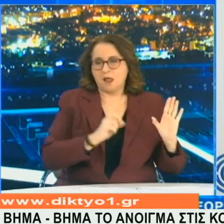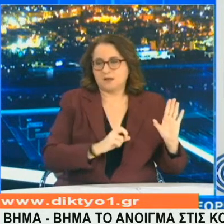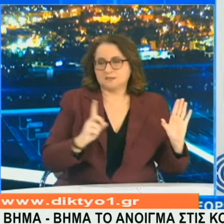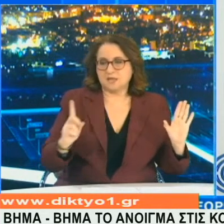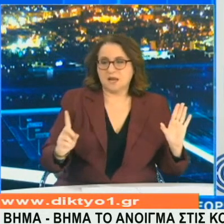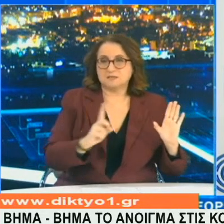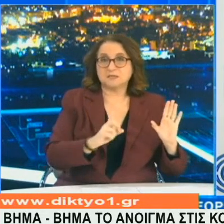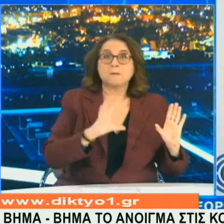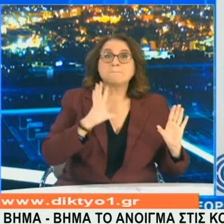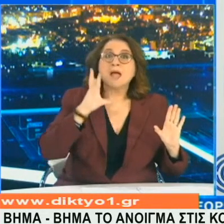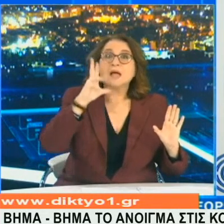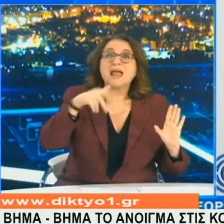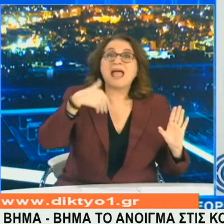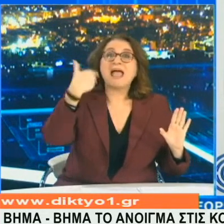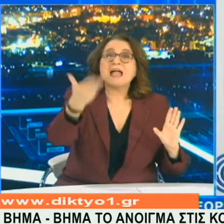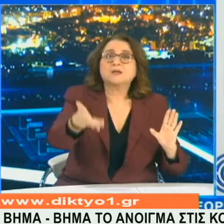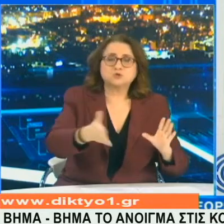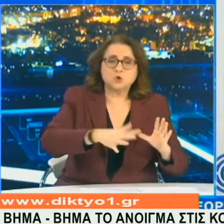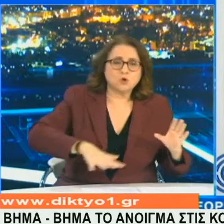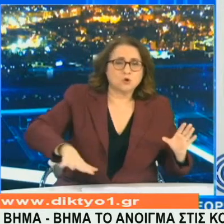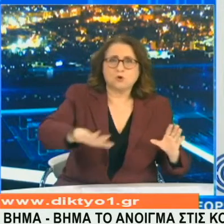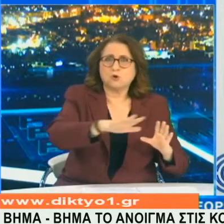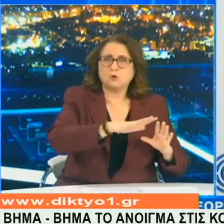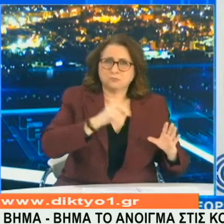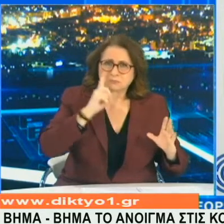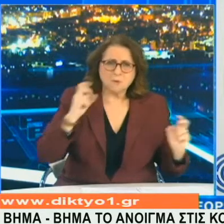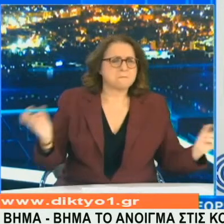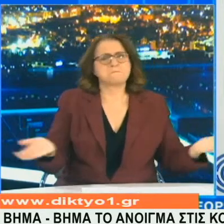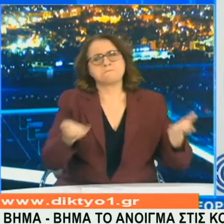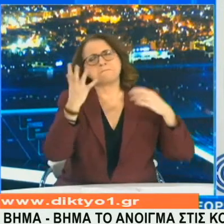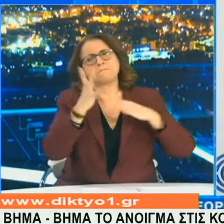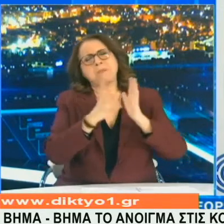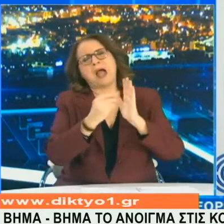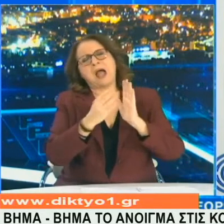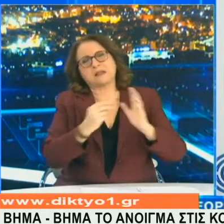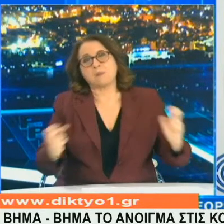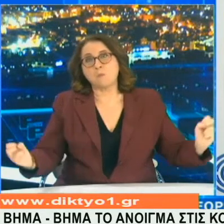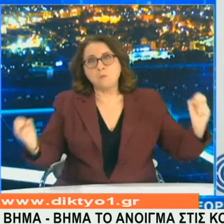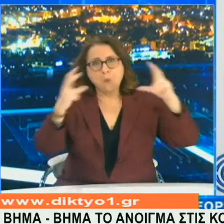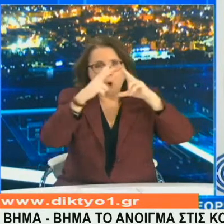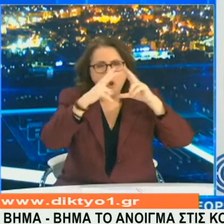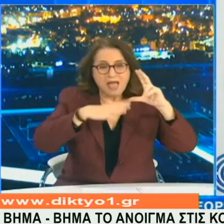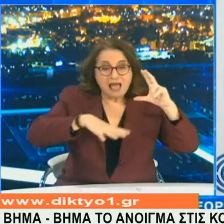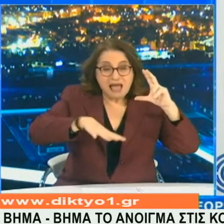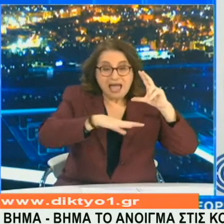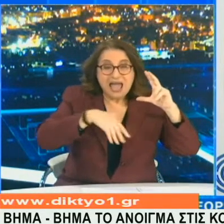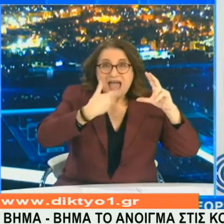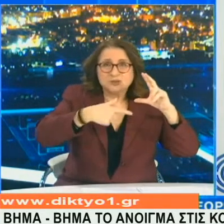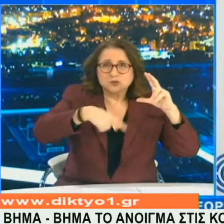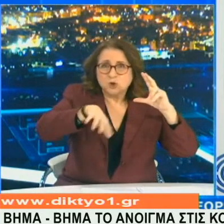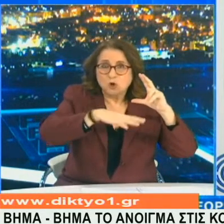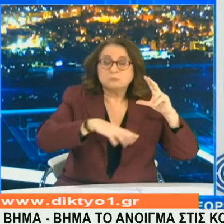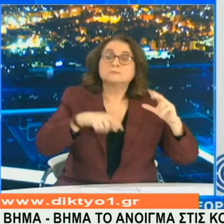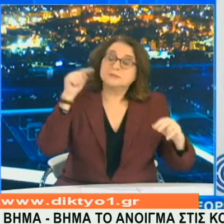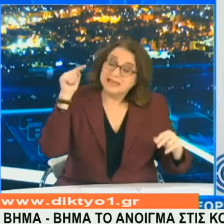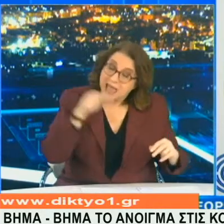κοινόχρηστους χώρους των εμπορικών κέντρων ισχύει ο κανόνας του ενός ατόμου ανά 25 τετραγωνικά μέτρα.